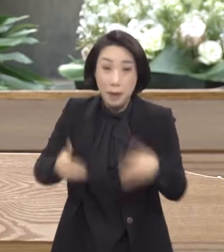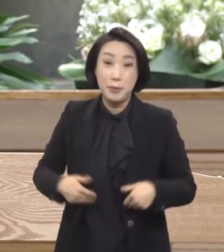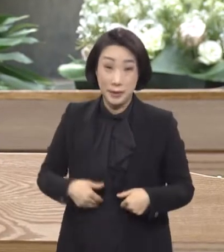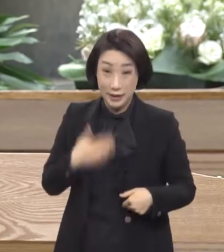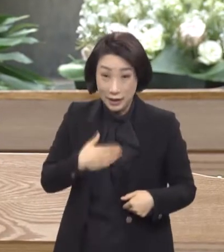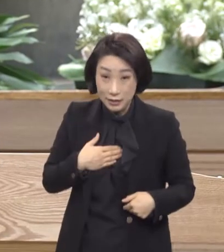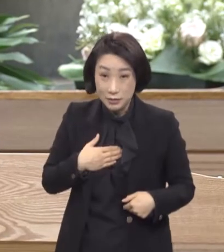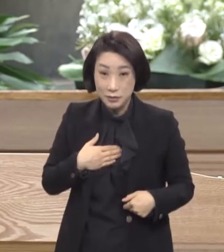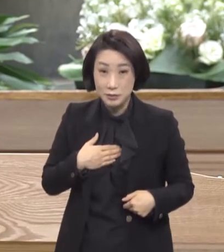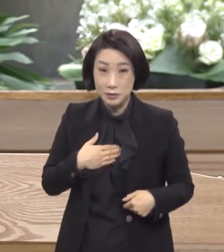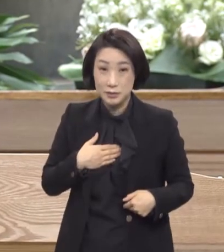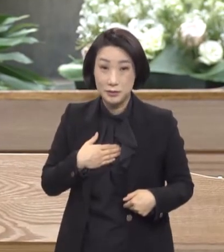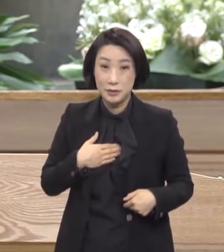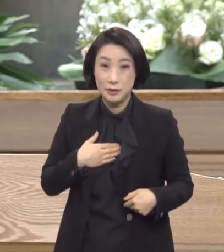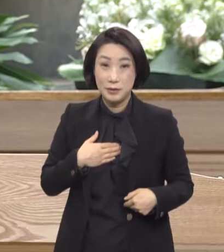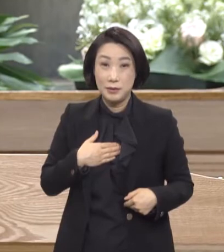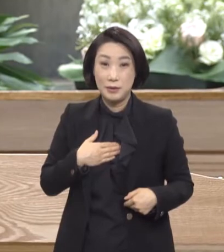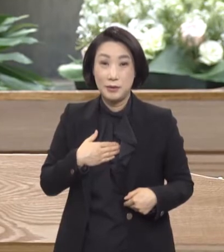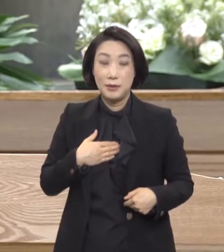되는데